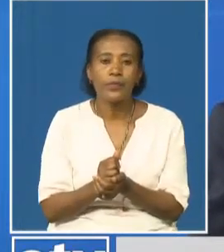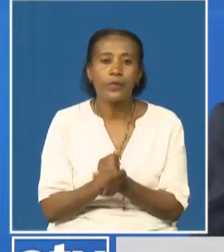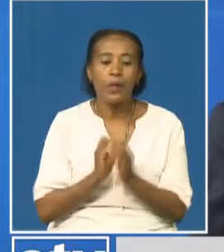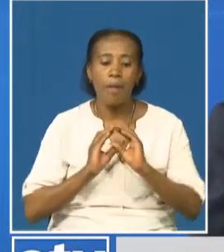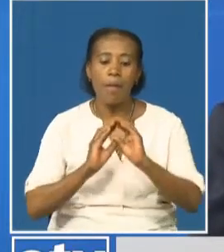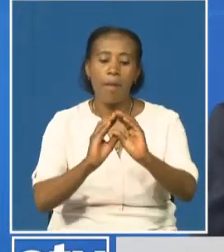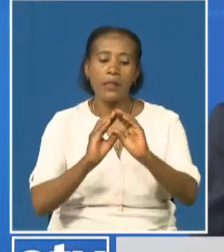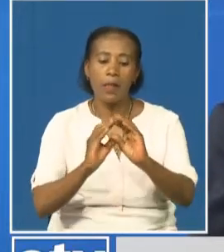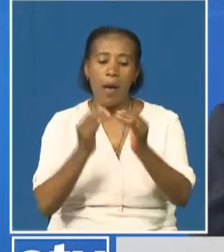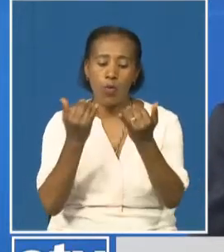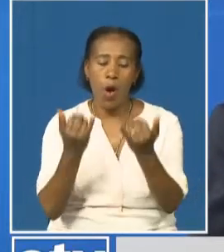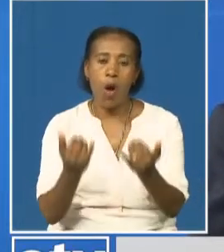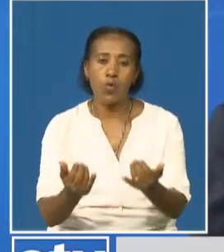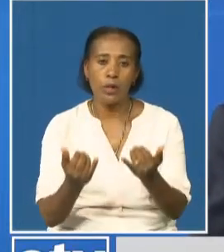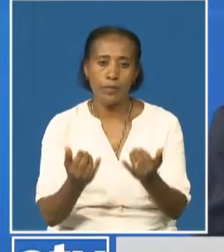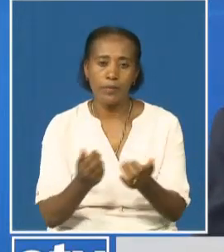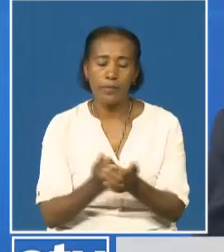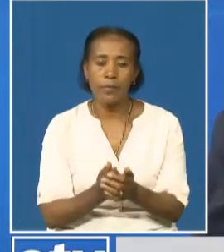ማስተማሩ አሁንም